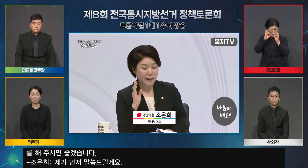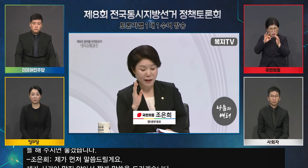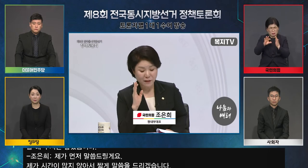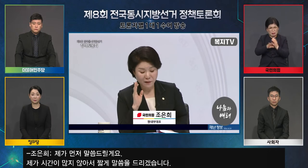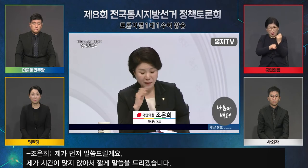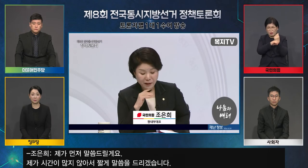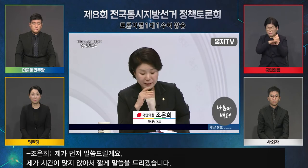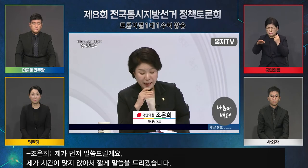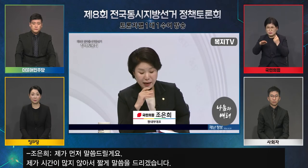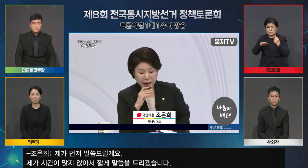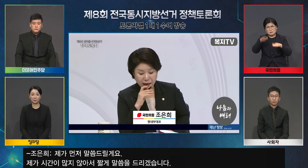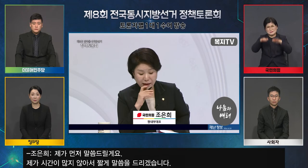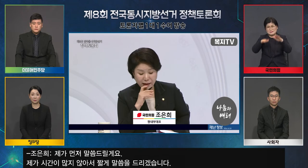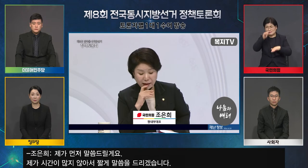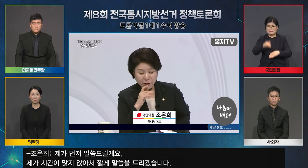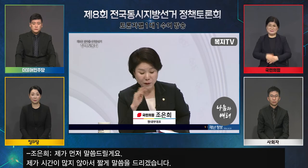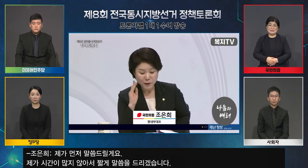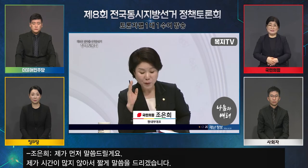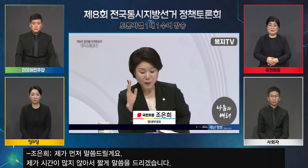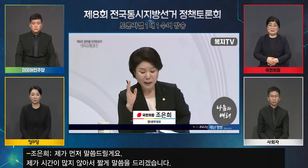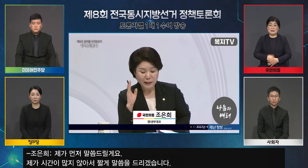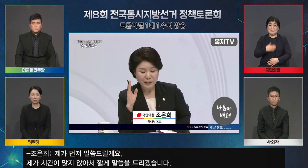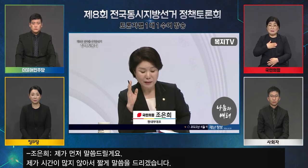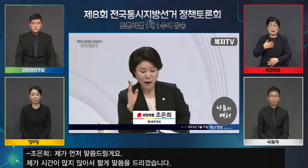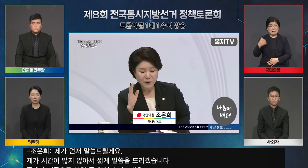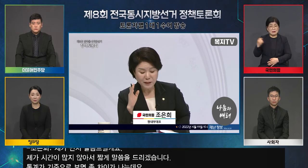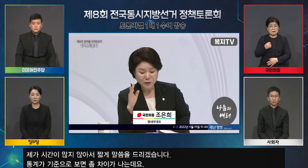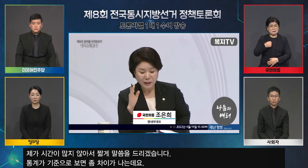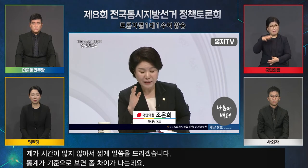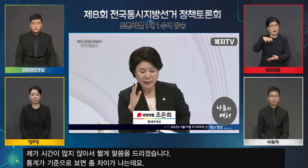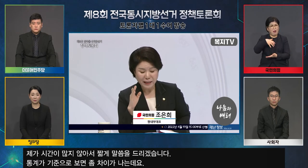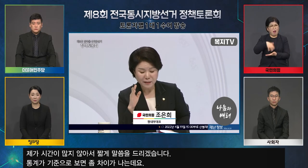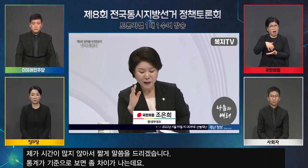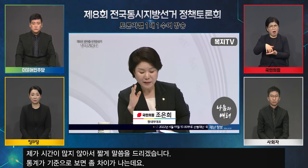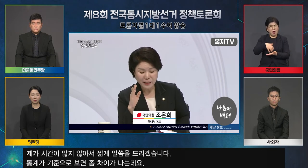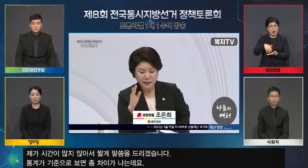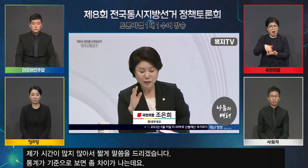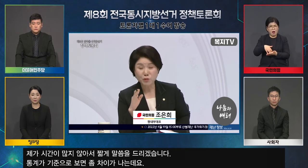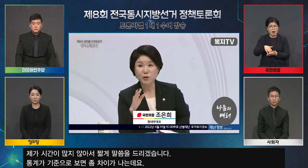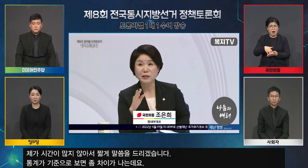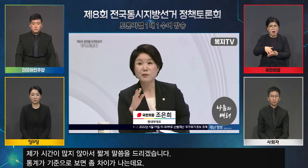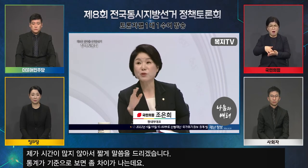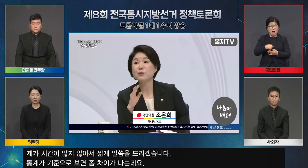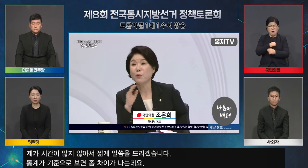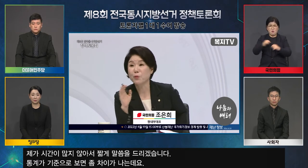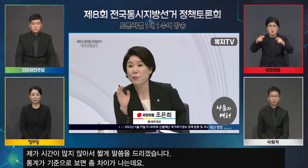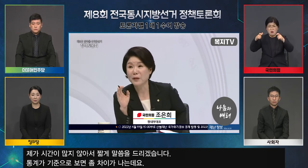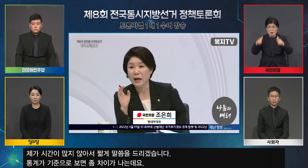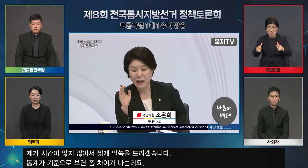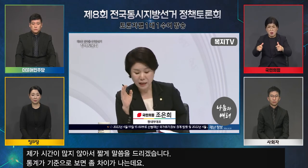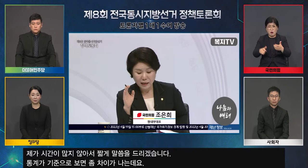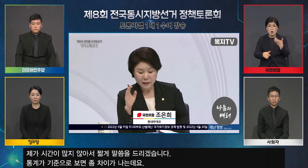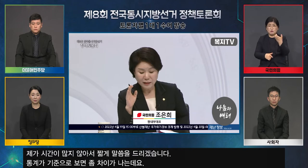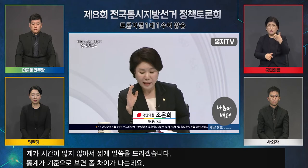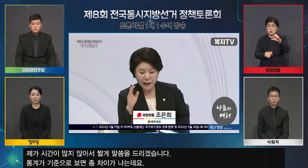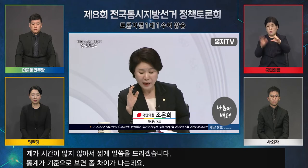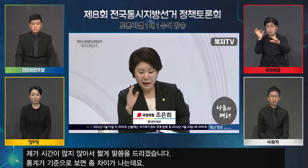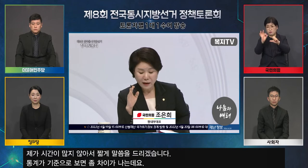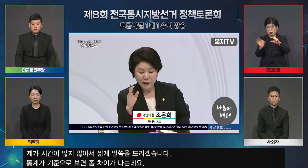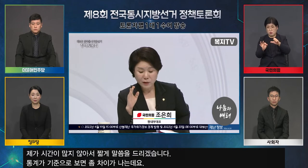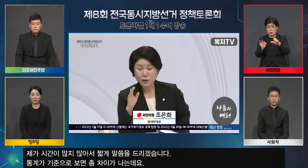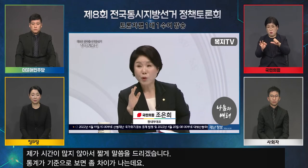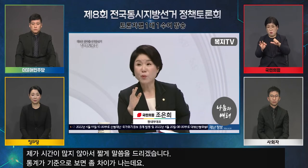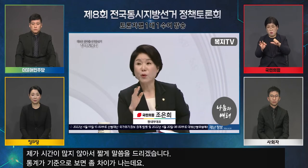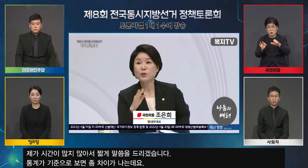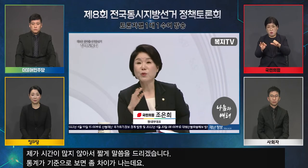차이가 나는데요. 제가 갖고 있는 통계는 광역시도 자체의 지방세 징수율이 지금 95%입니다. 그런데